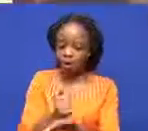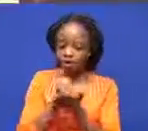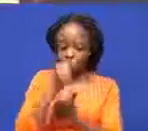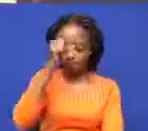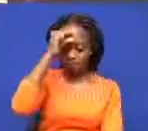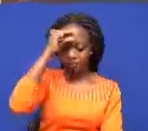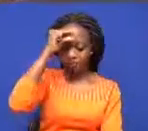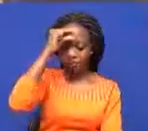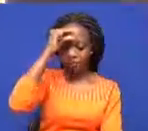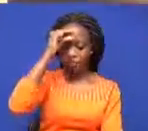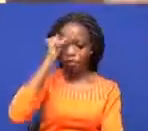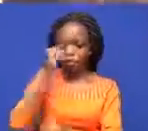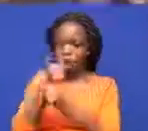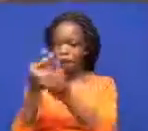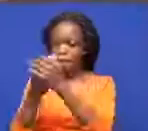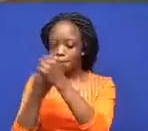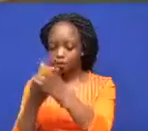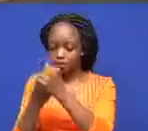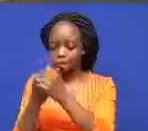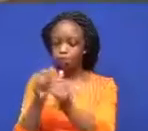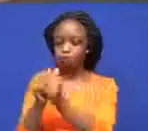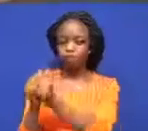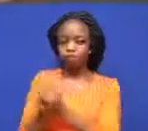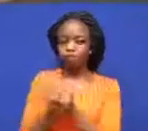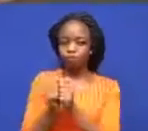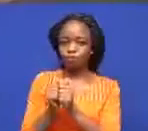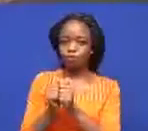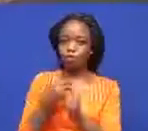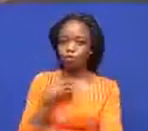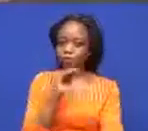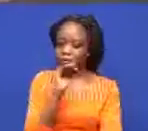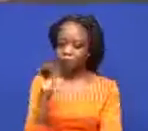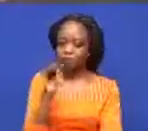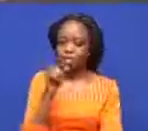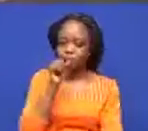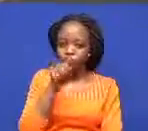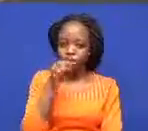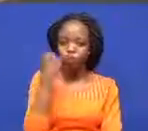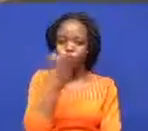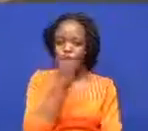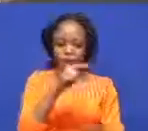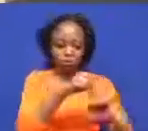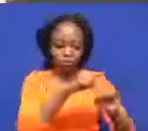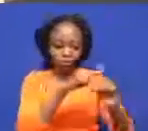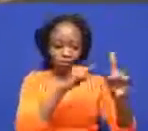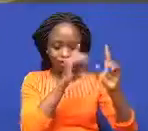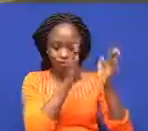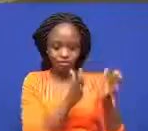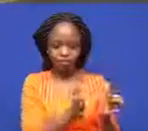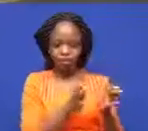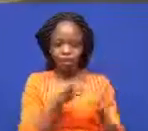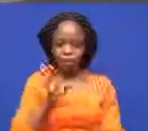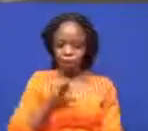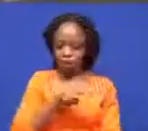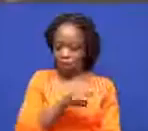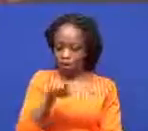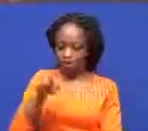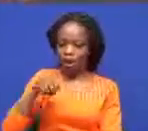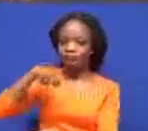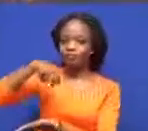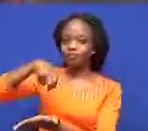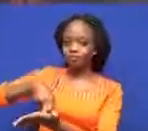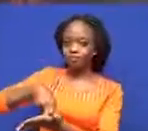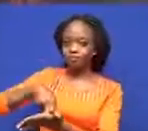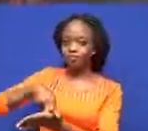serikali, tushikane sisi kwa pamoja. Na tunaomba, wewe muuaji penye uko. Hawa wamama wanaweka magoti yao